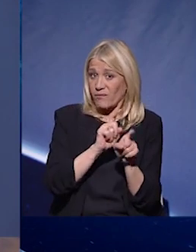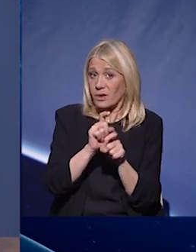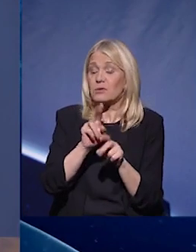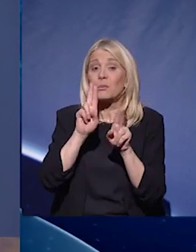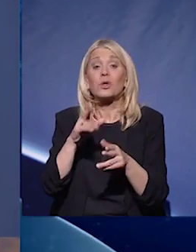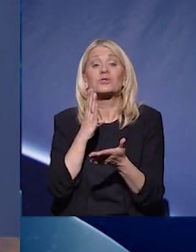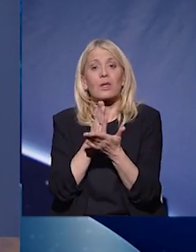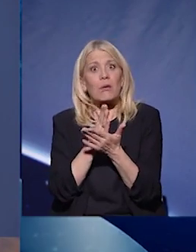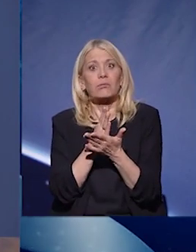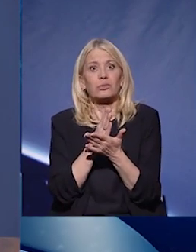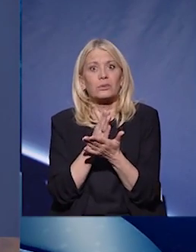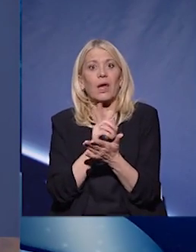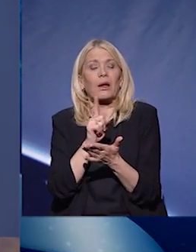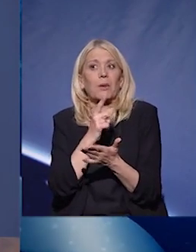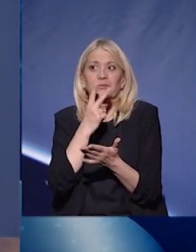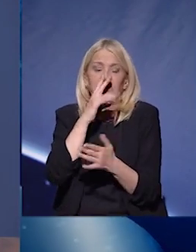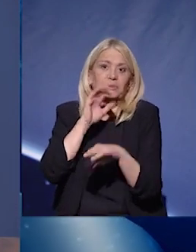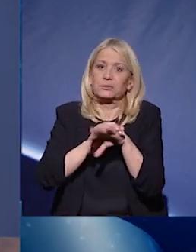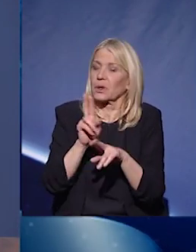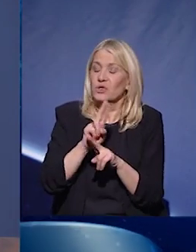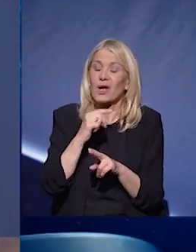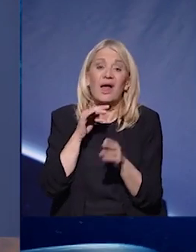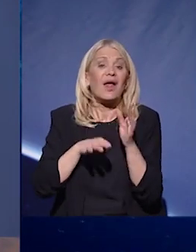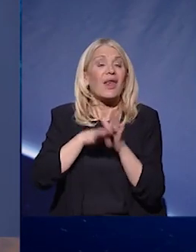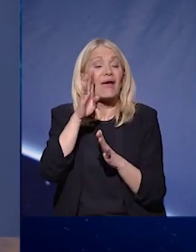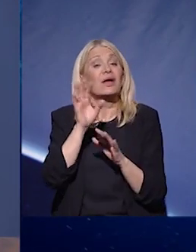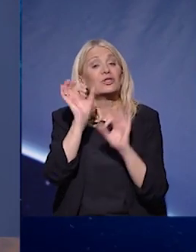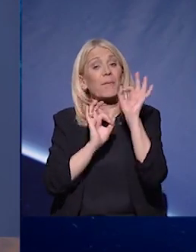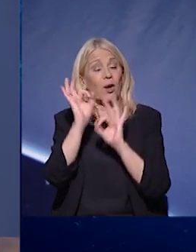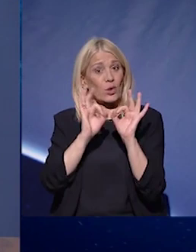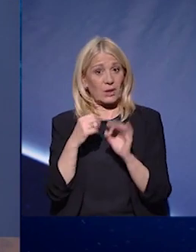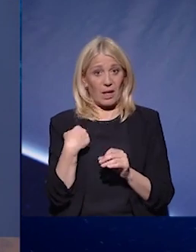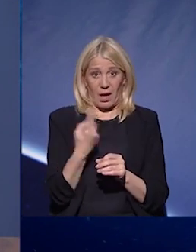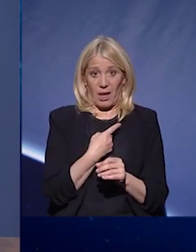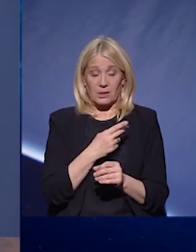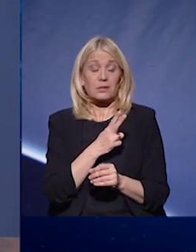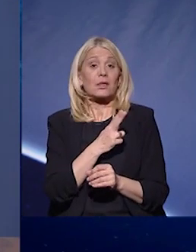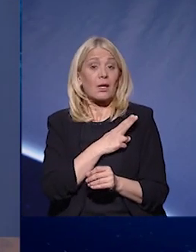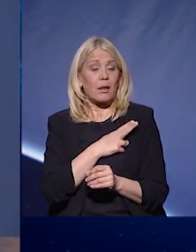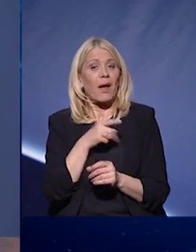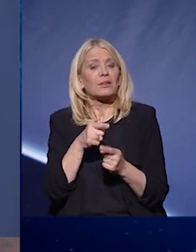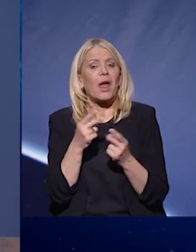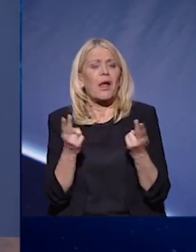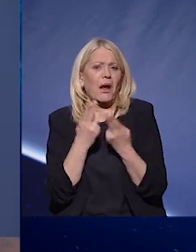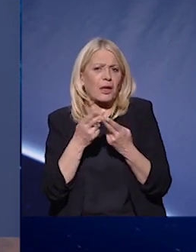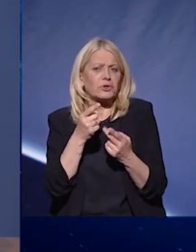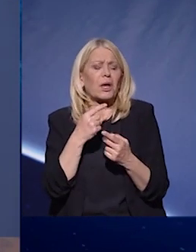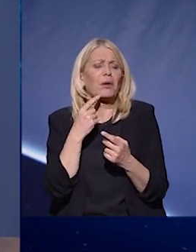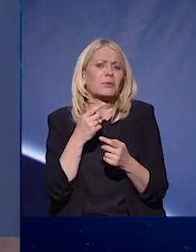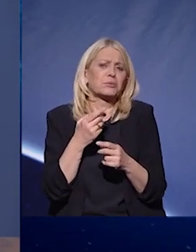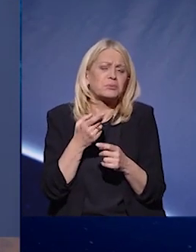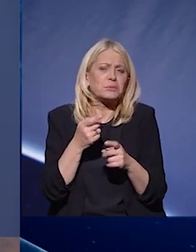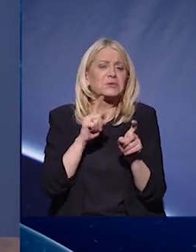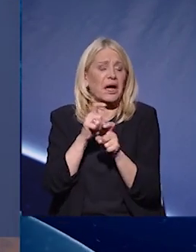bude izuzetno nepredvidiva, iako najveći procenat nas ima te blage kliničke oblike,